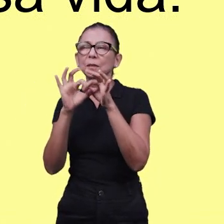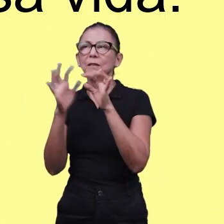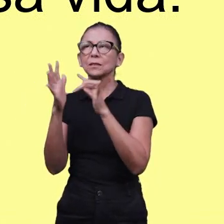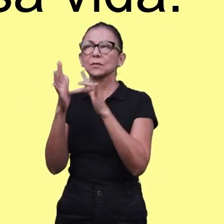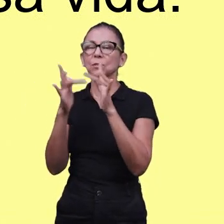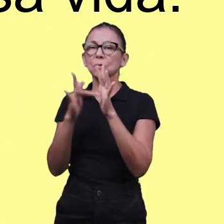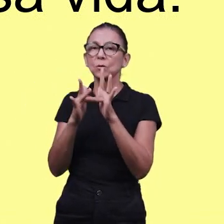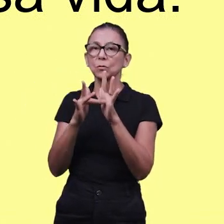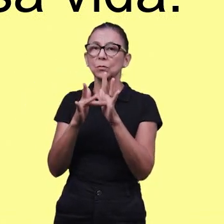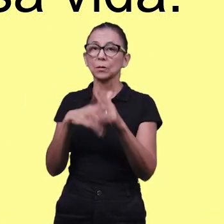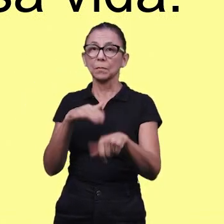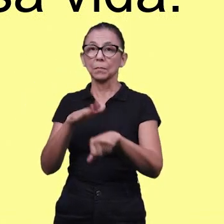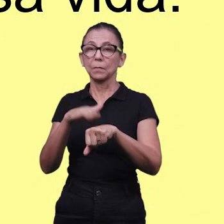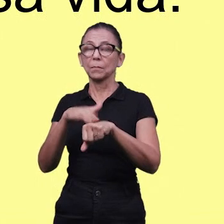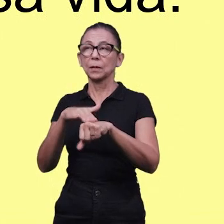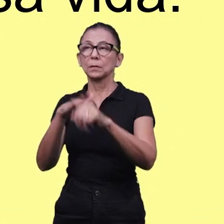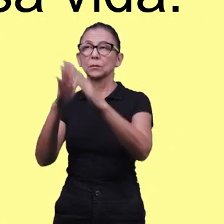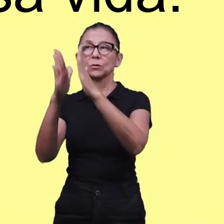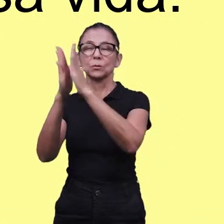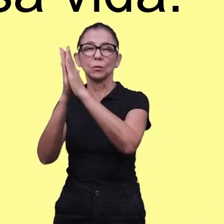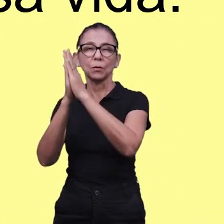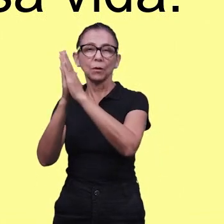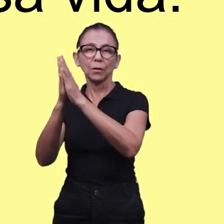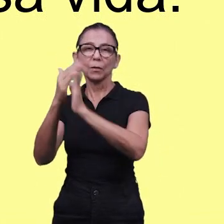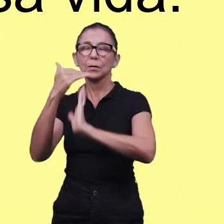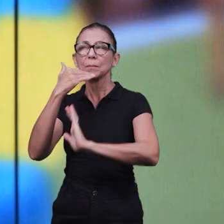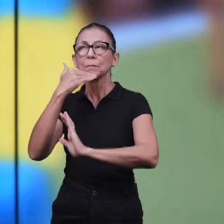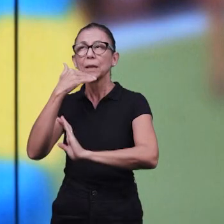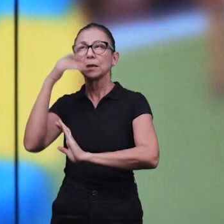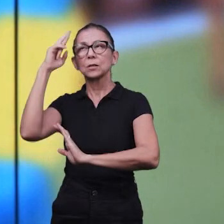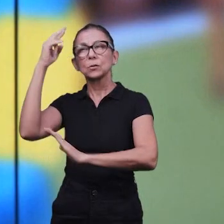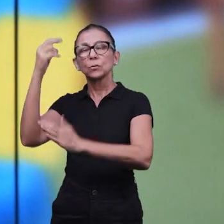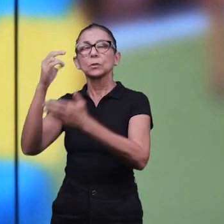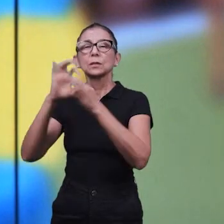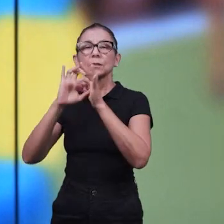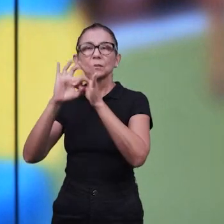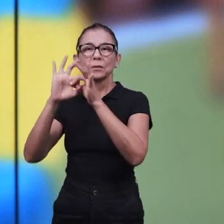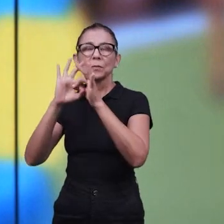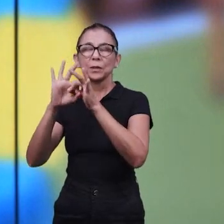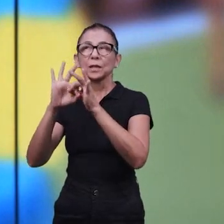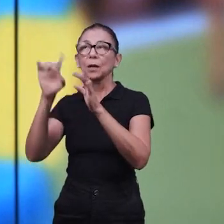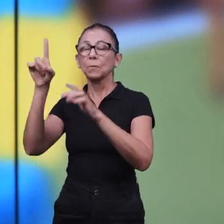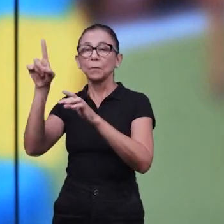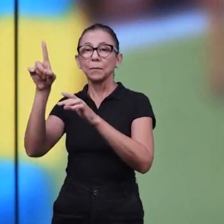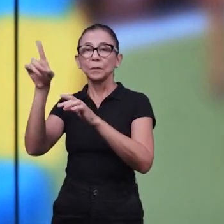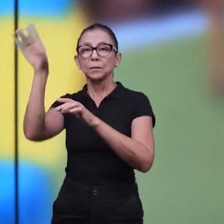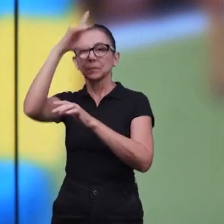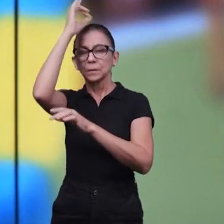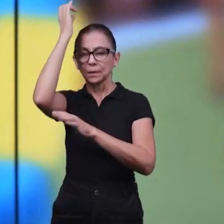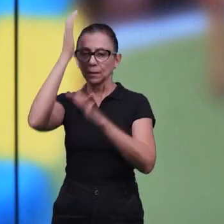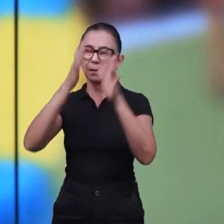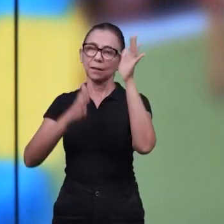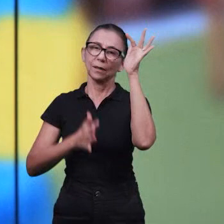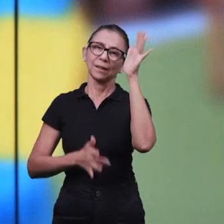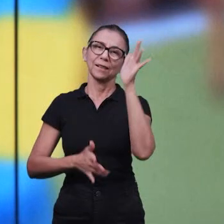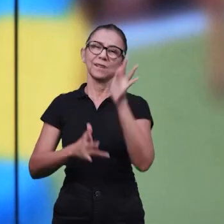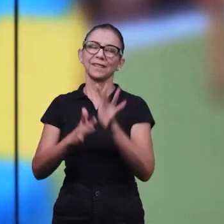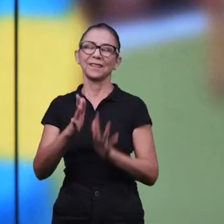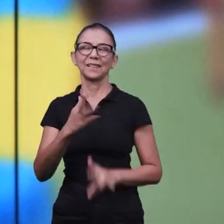Seigneur, plus il verse son Saint-Esprit et nous bénit. Les vaillants de David